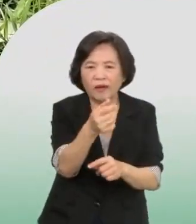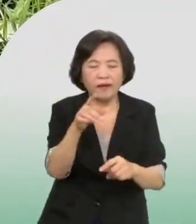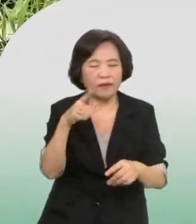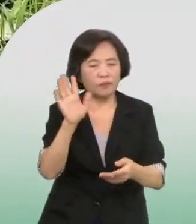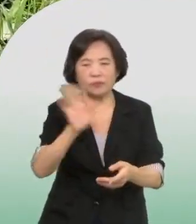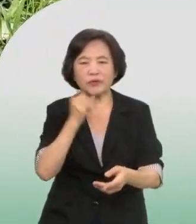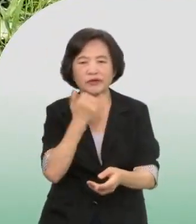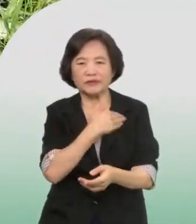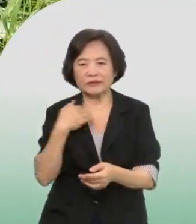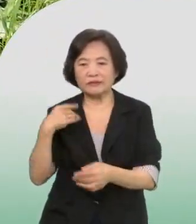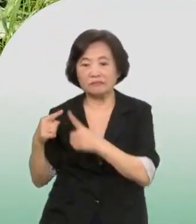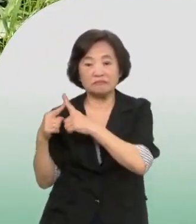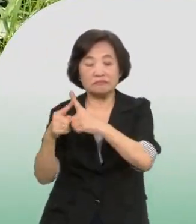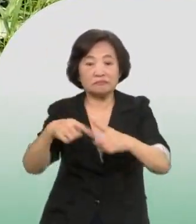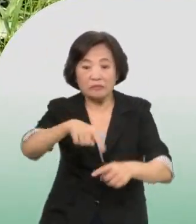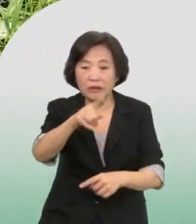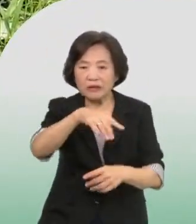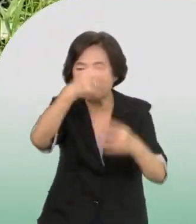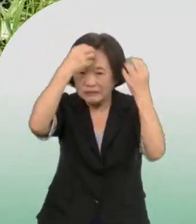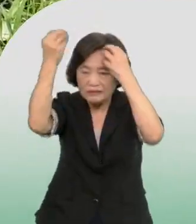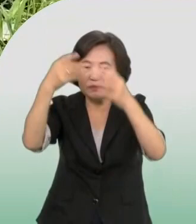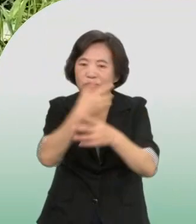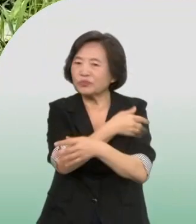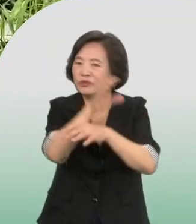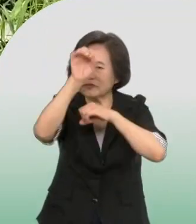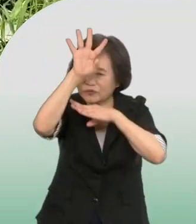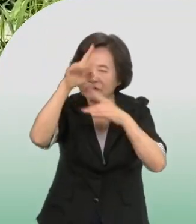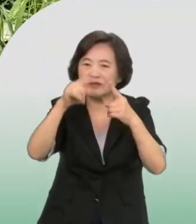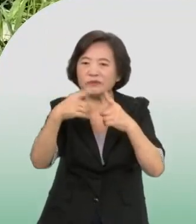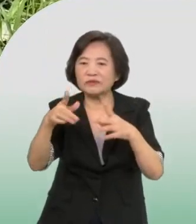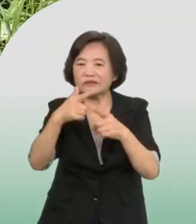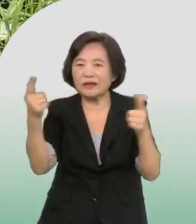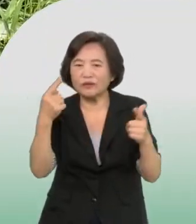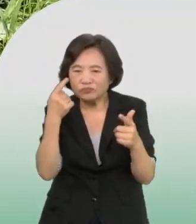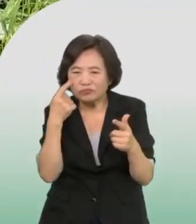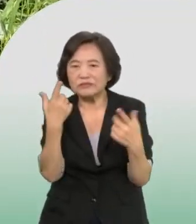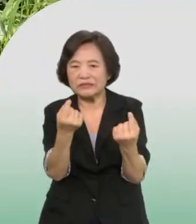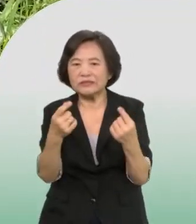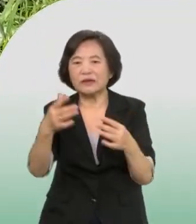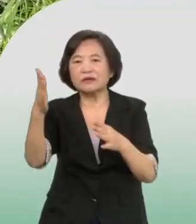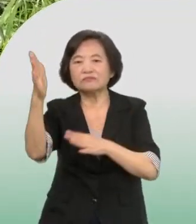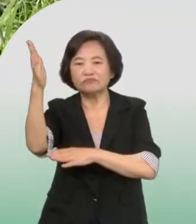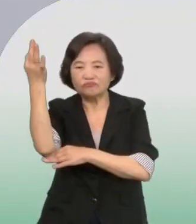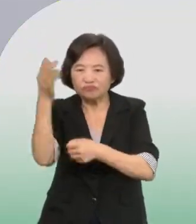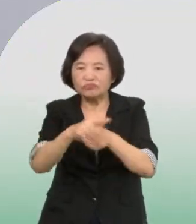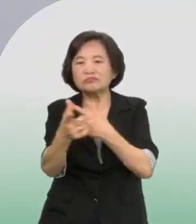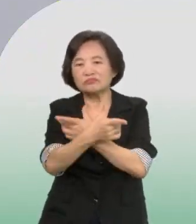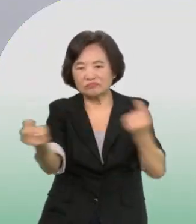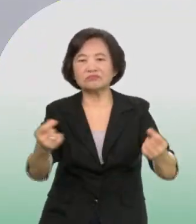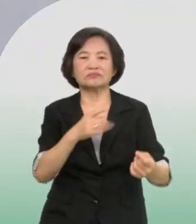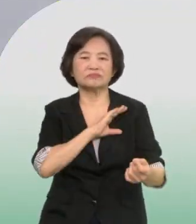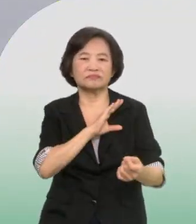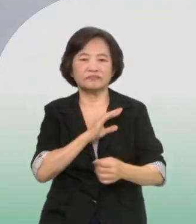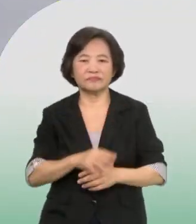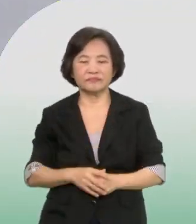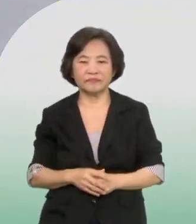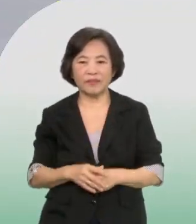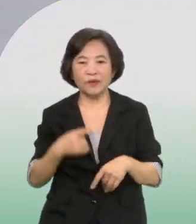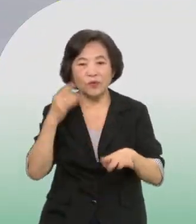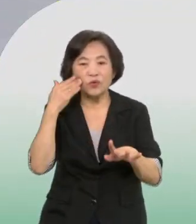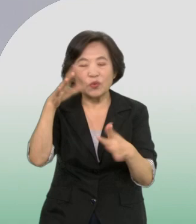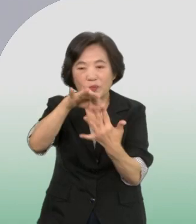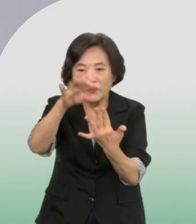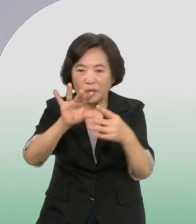果说你来看啊，有种世家，不管是凤梨土种的，就是全部都补助嘛。 我们只要比如说采